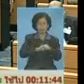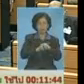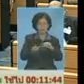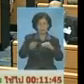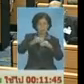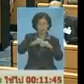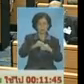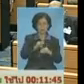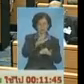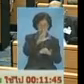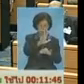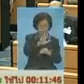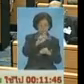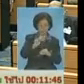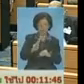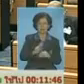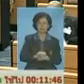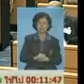3ครั้งครับ